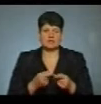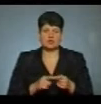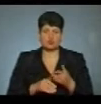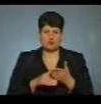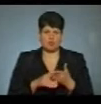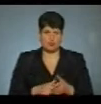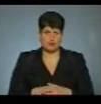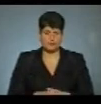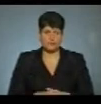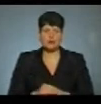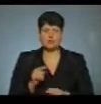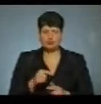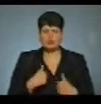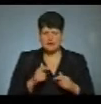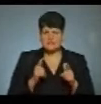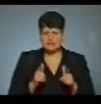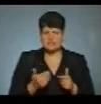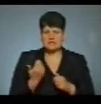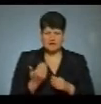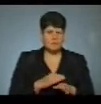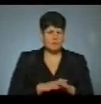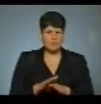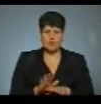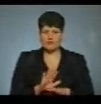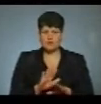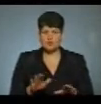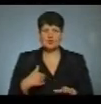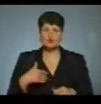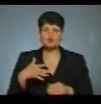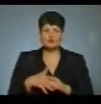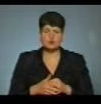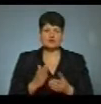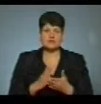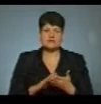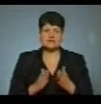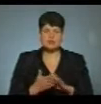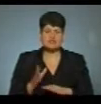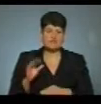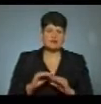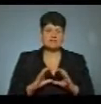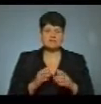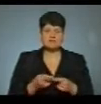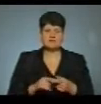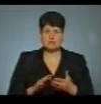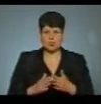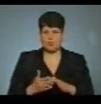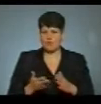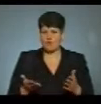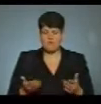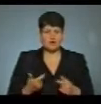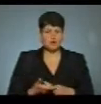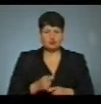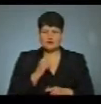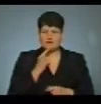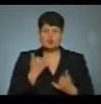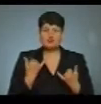Тому я згідний з вами повністю і розумію, що є така ситуація, але весь світ саме в таких умовах. І дуже важко